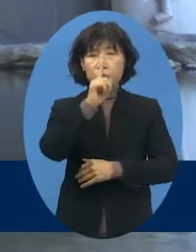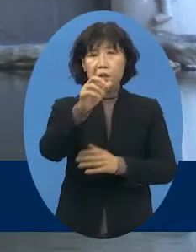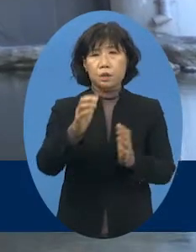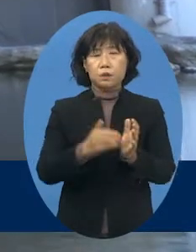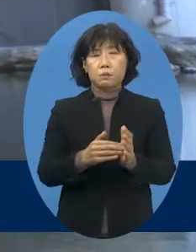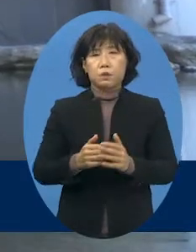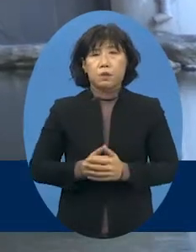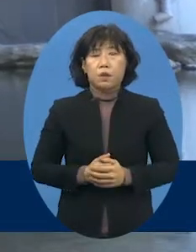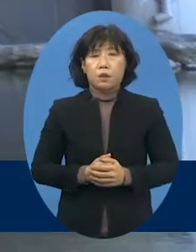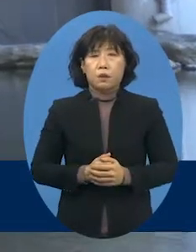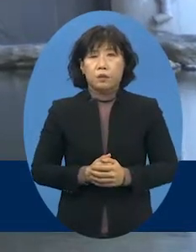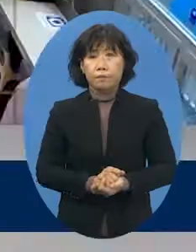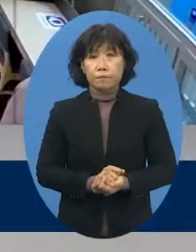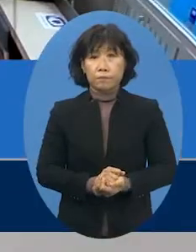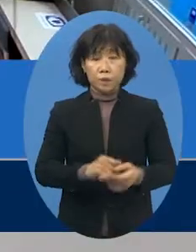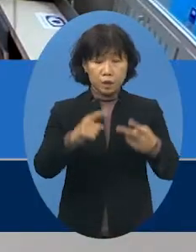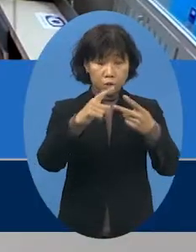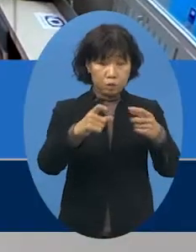밝혔습니다